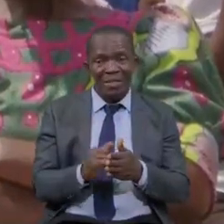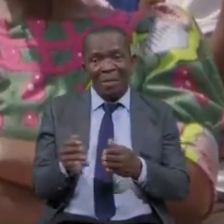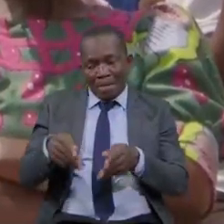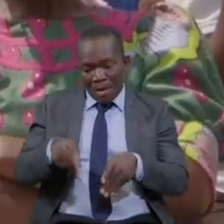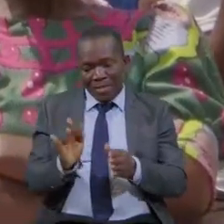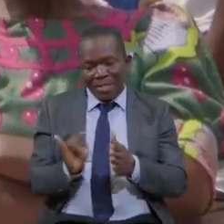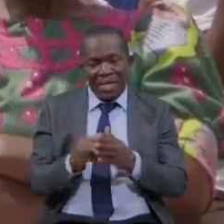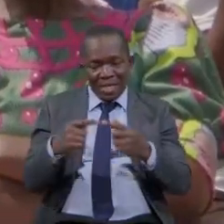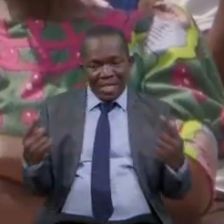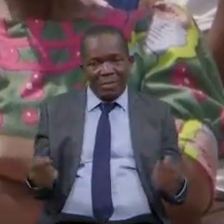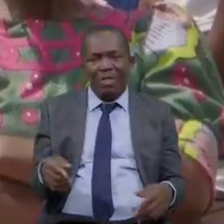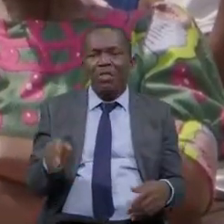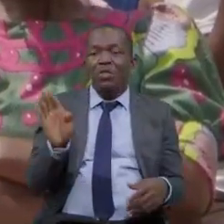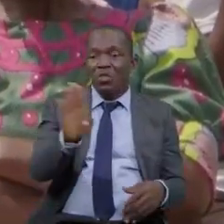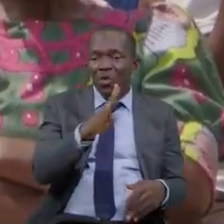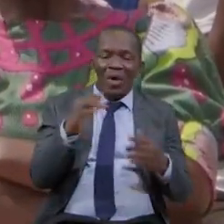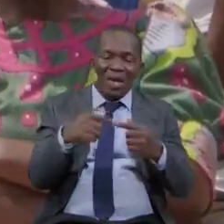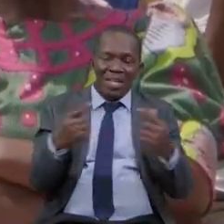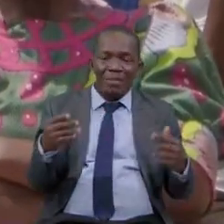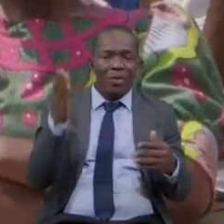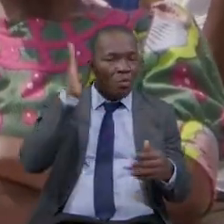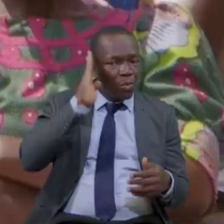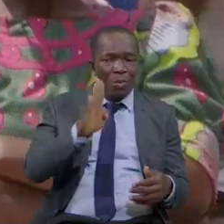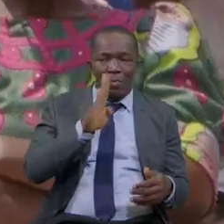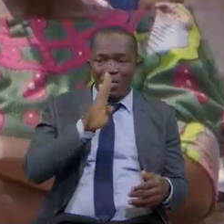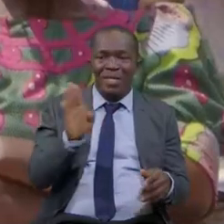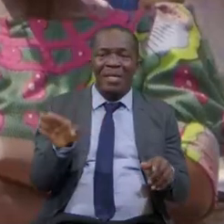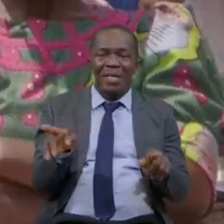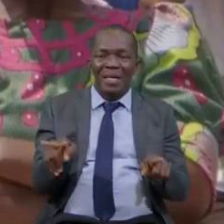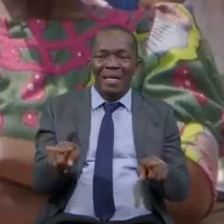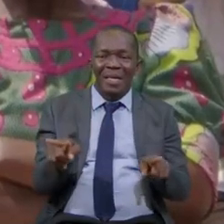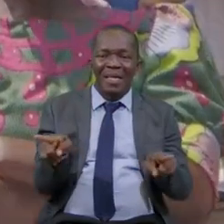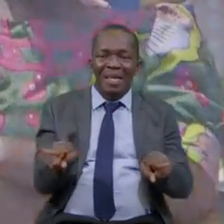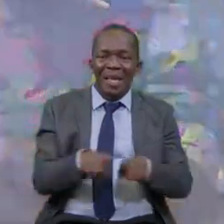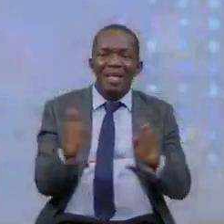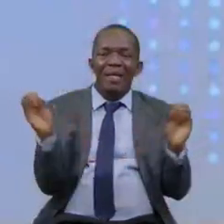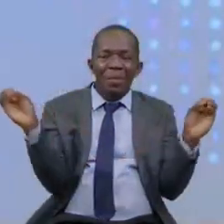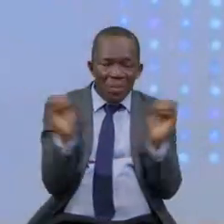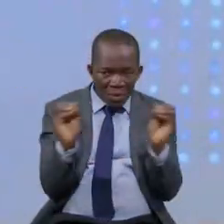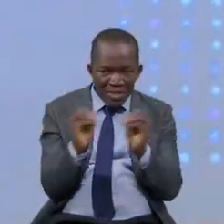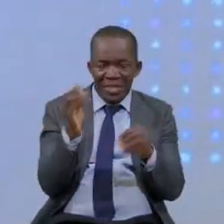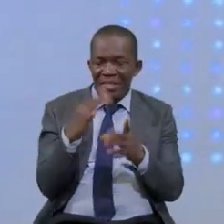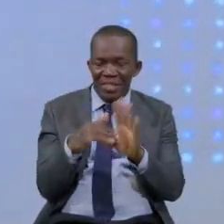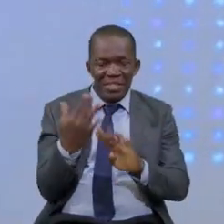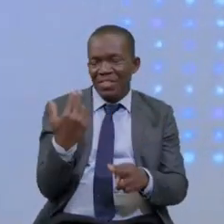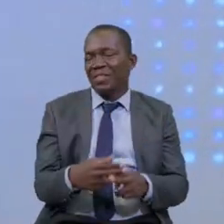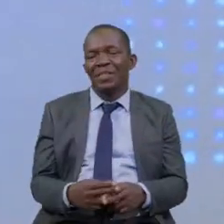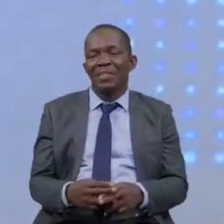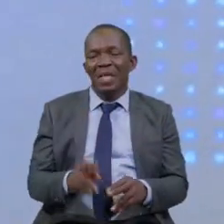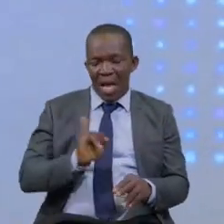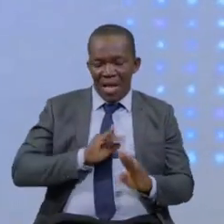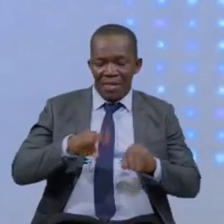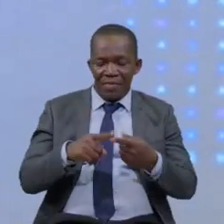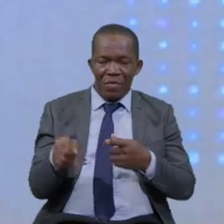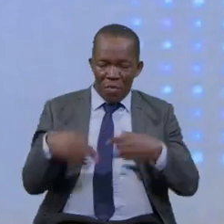Ils ne sont rien. Il dit, je vous ai donné le pouvoir sur toute la puissance de l'ennemi